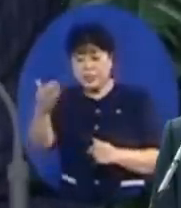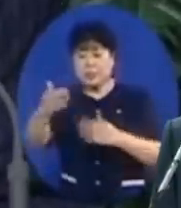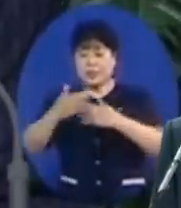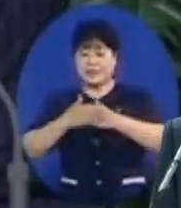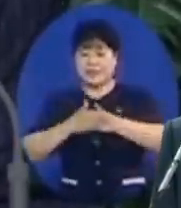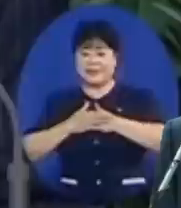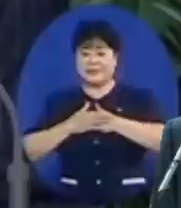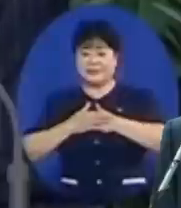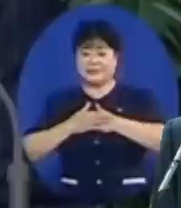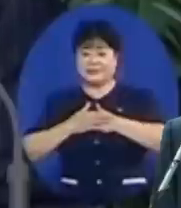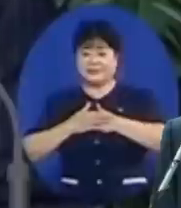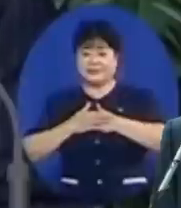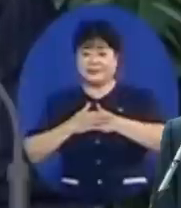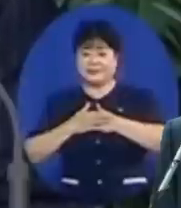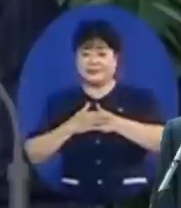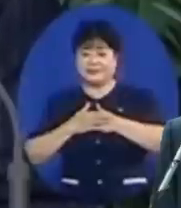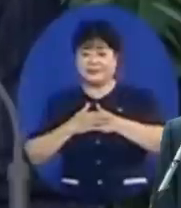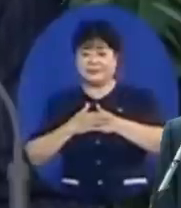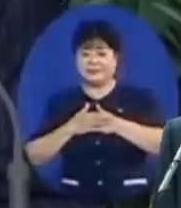나를